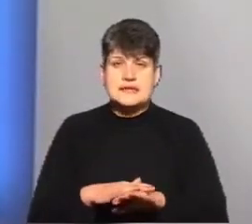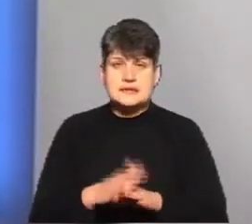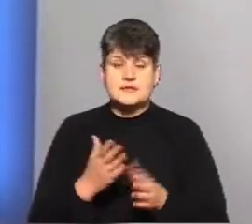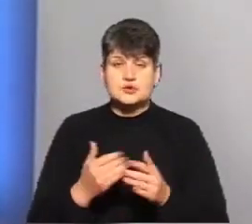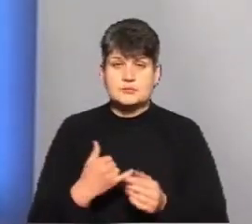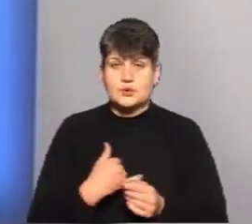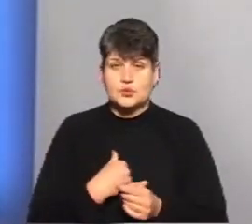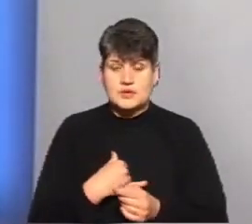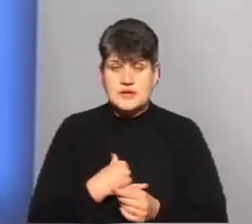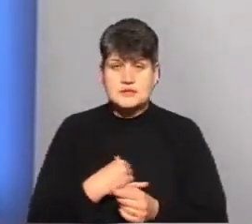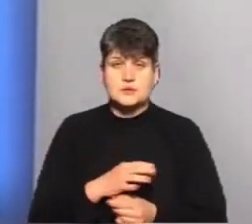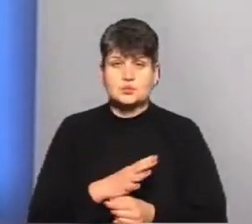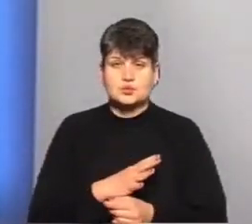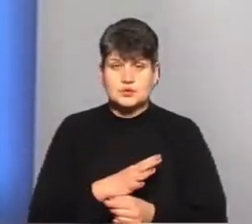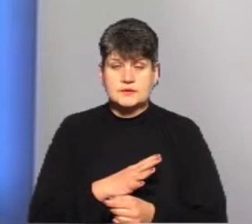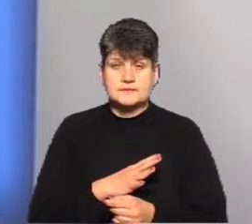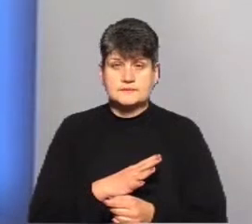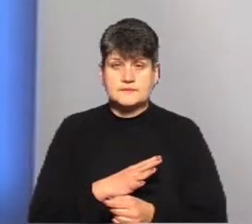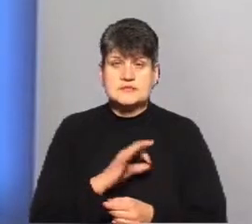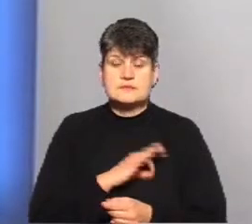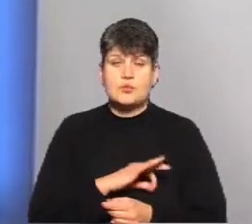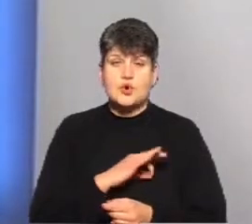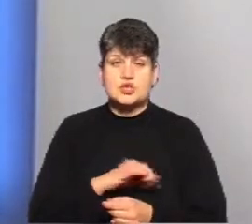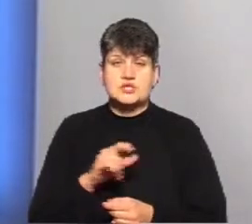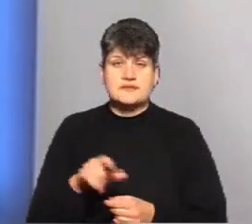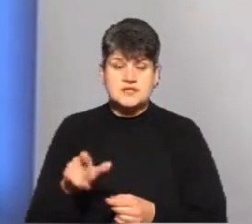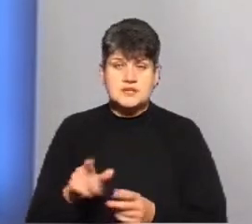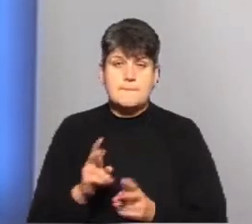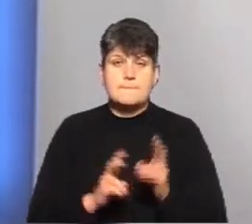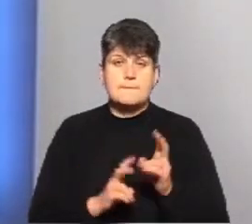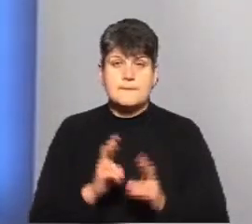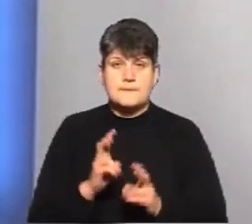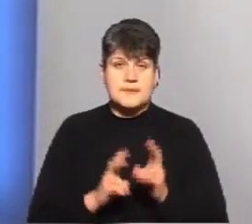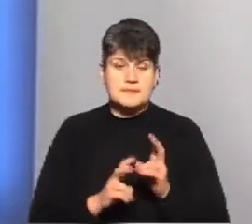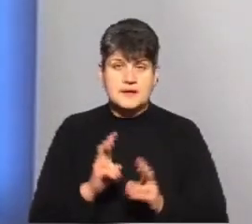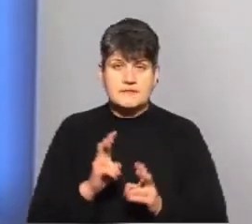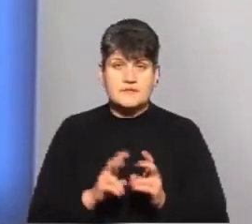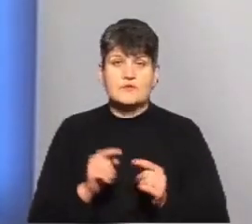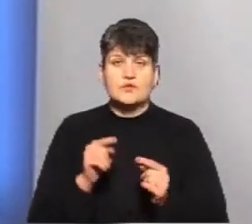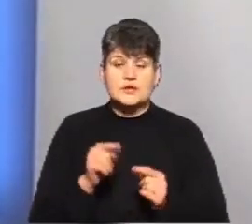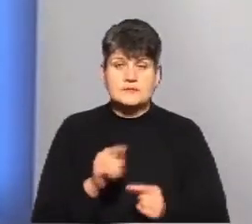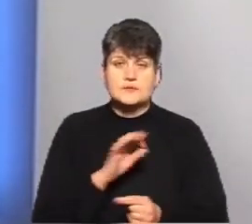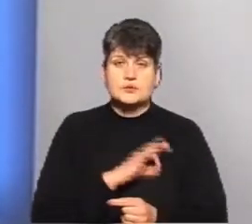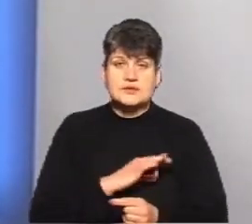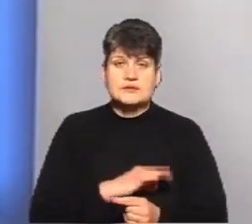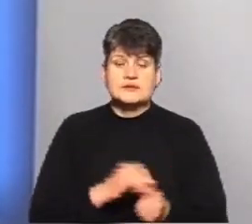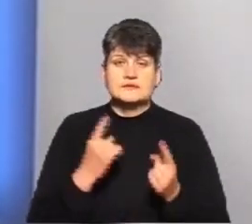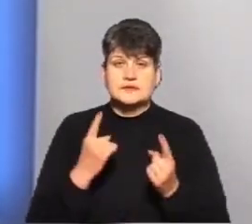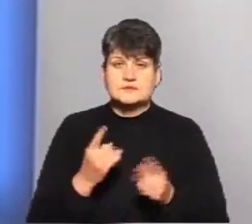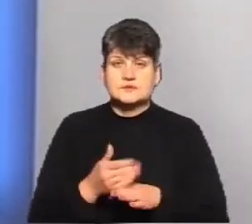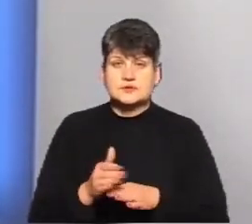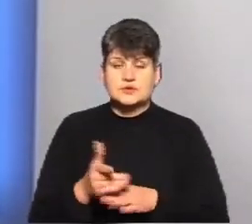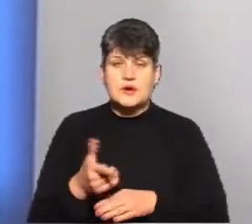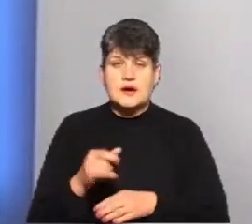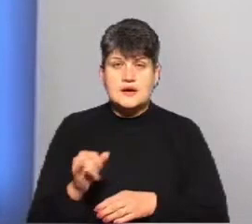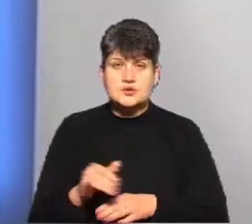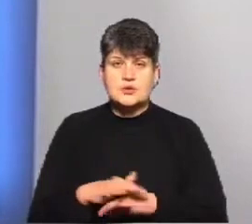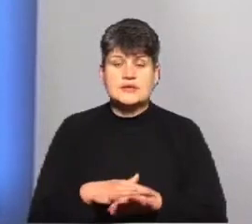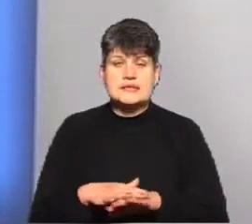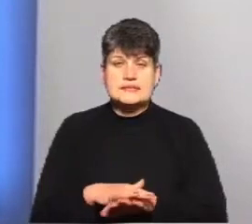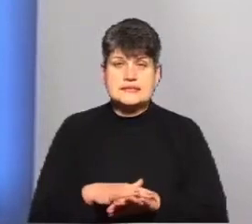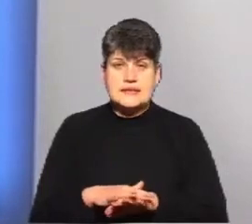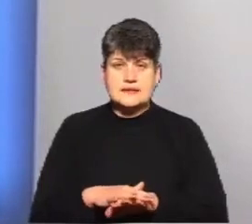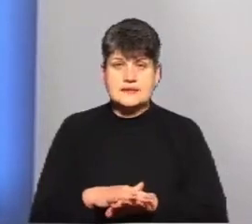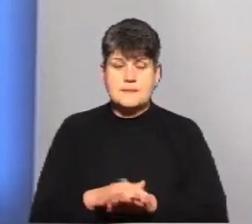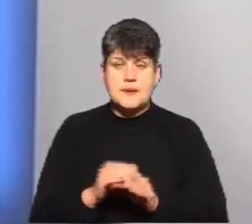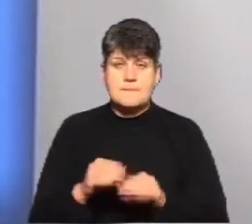були споживачі промислові підприємства, відповідно, вони б споживали великий кусок газу, на населення падало б